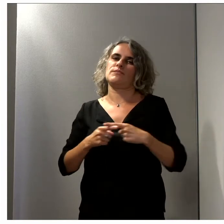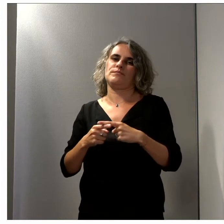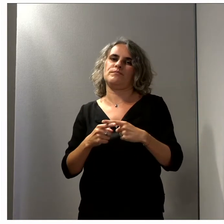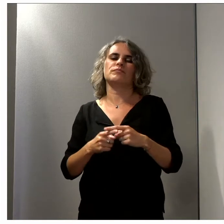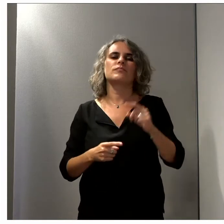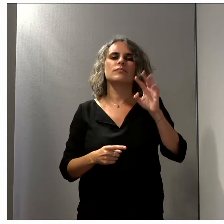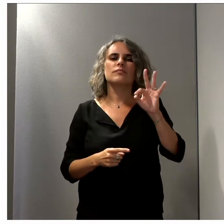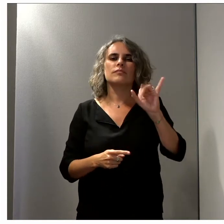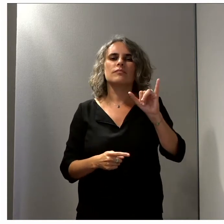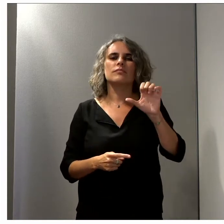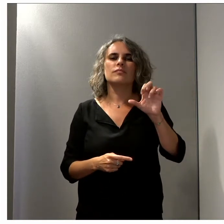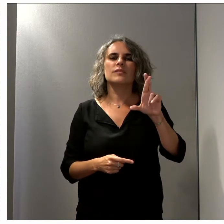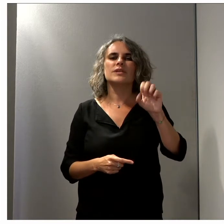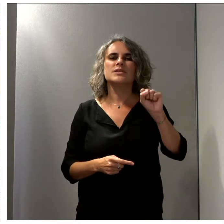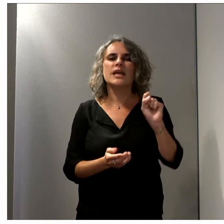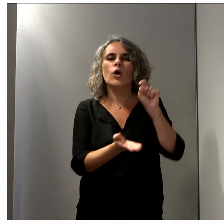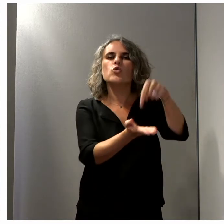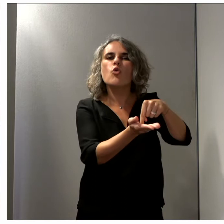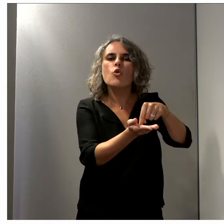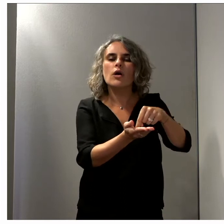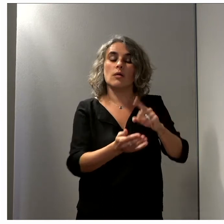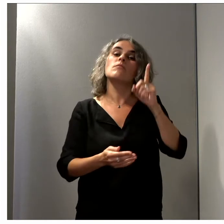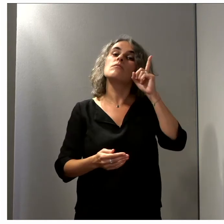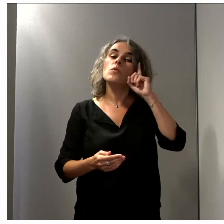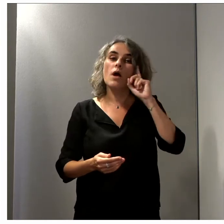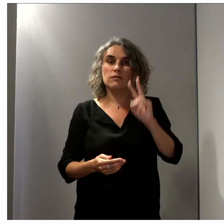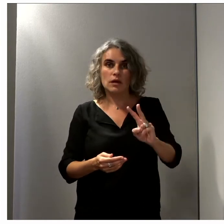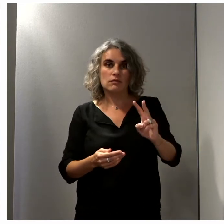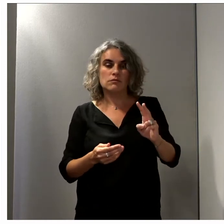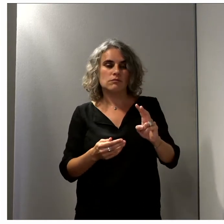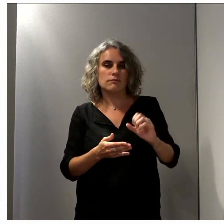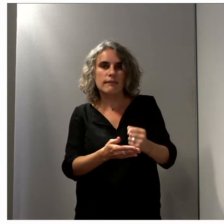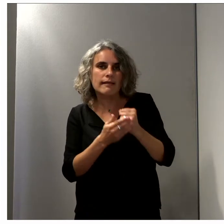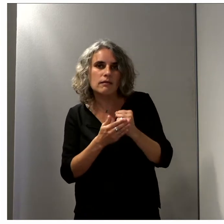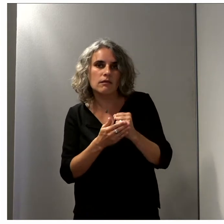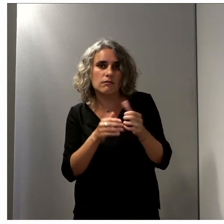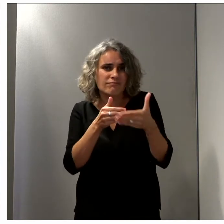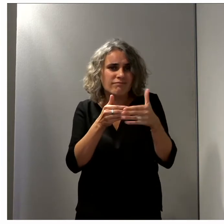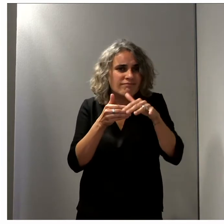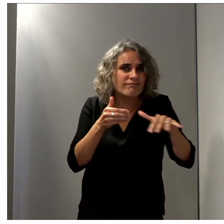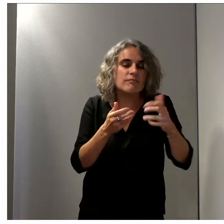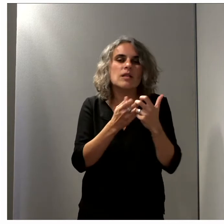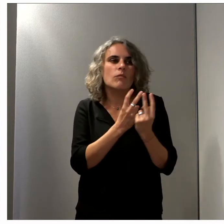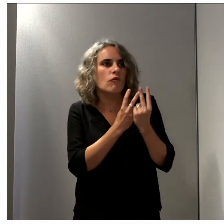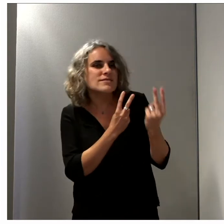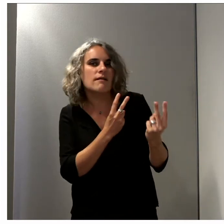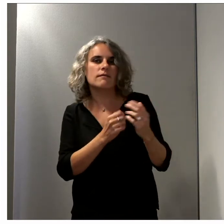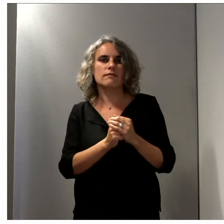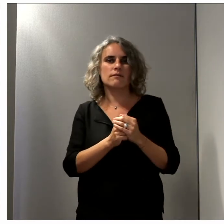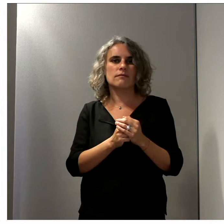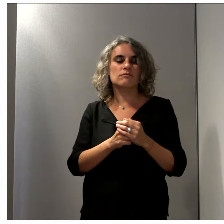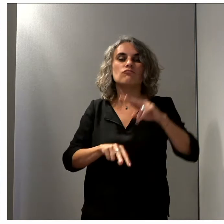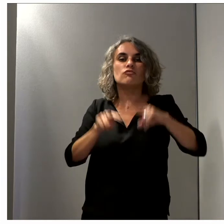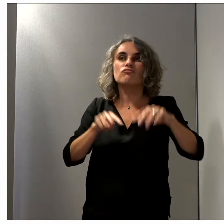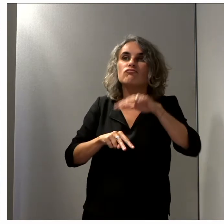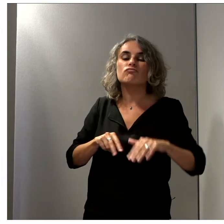tiers-lieux, puisque c'est d'abord au niveau de la proximité, au niveau local, que les formes d'entraide se développent, que ce soit avec les voisins, avec les habitants, avec les